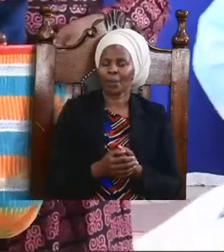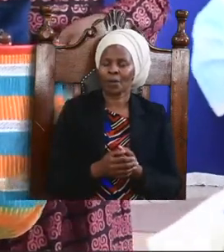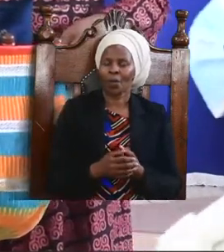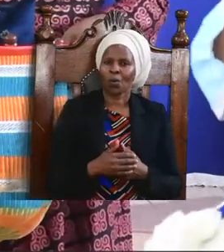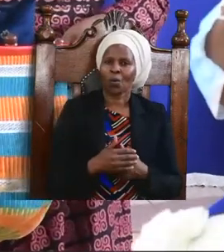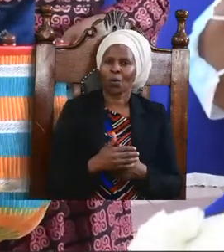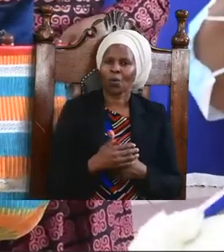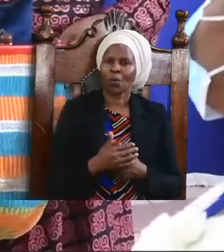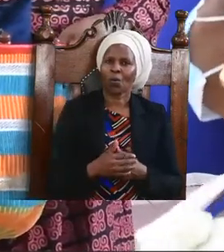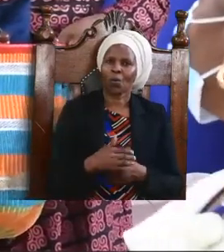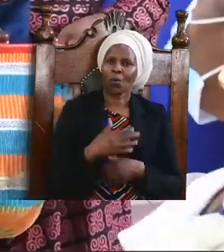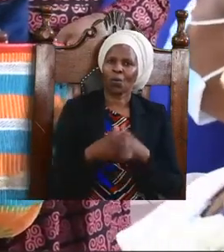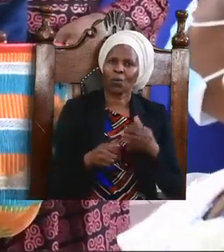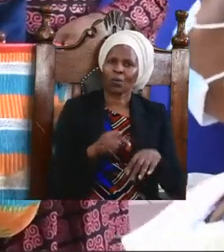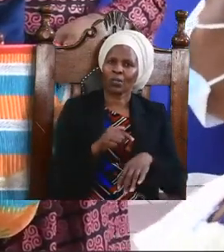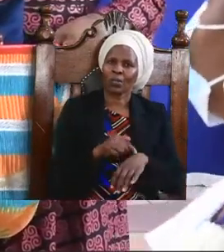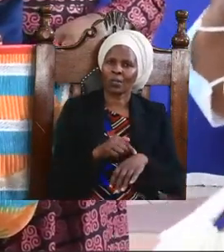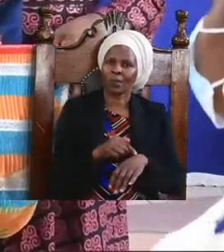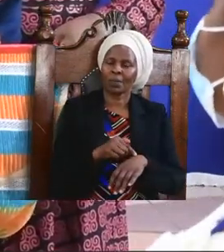lituongoze